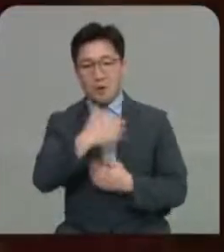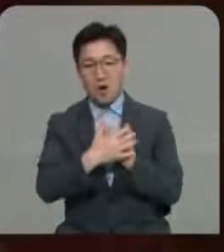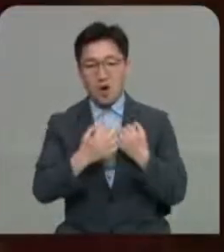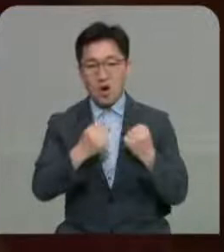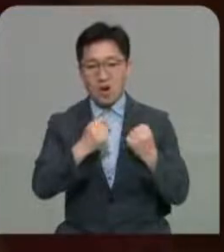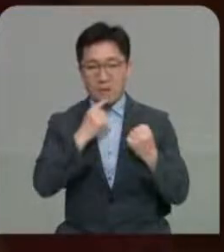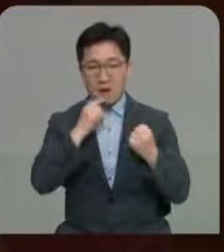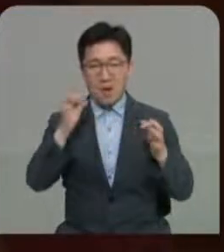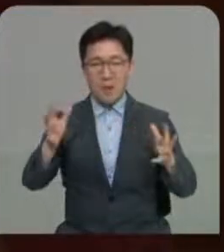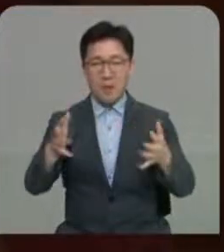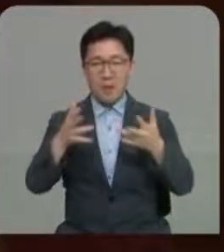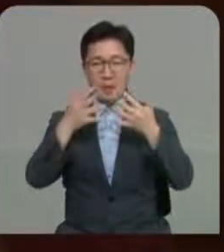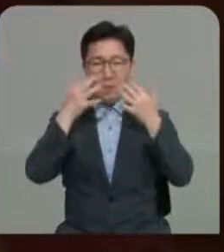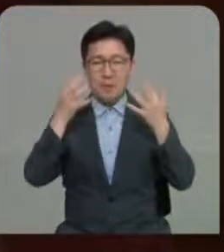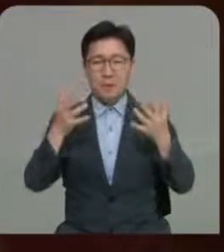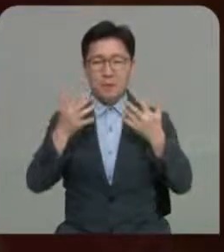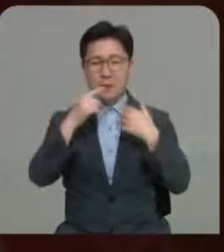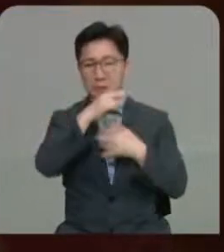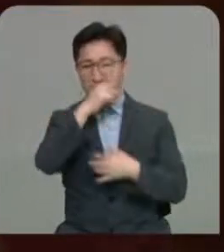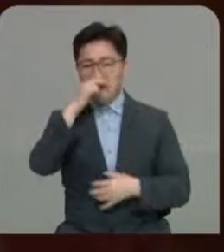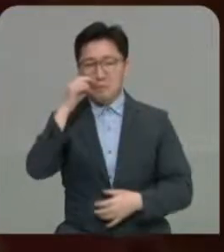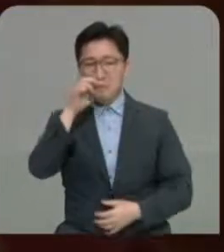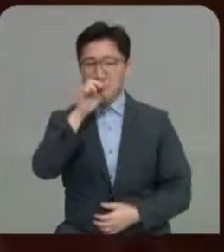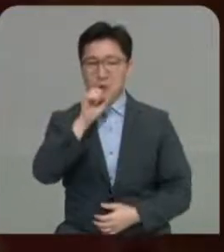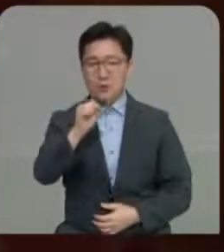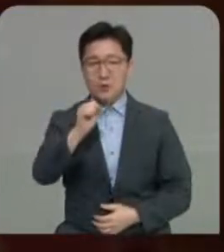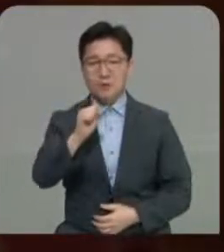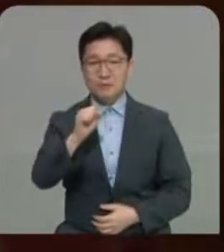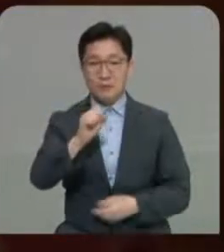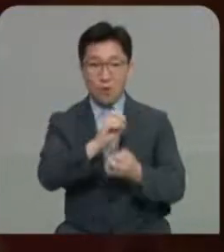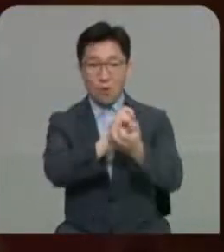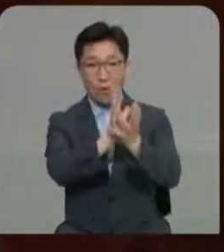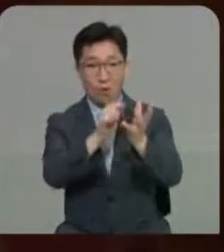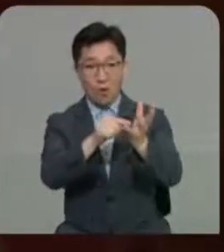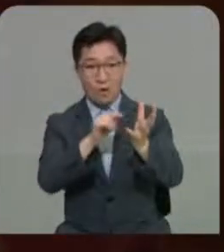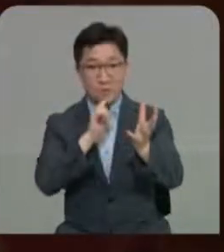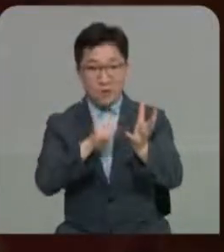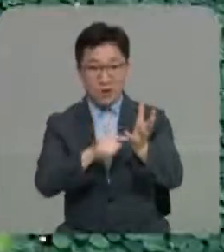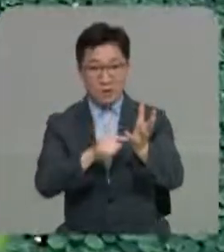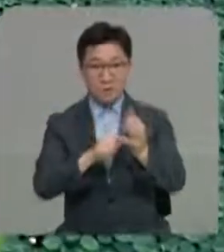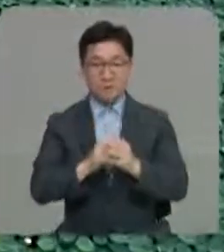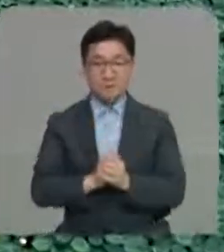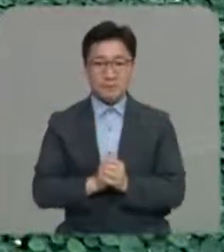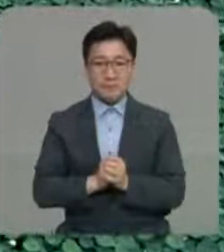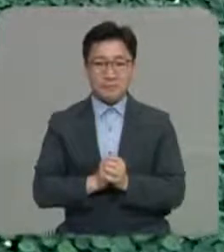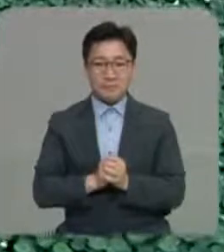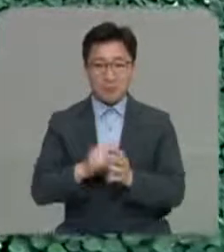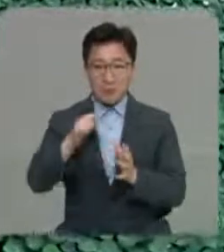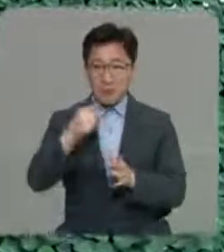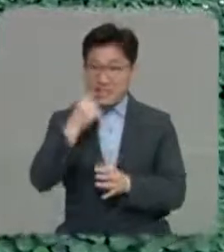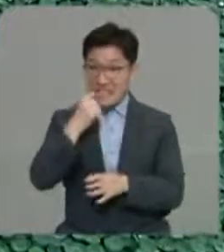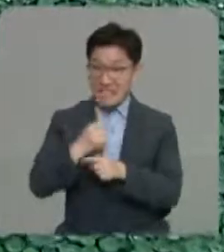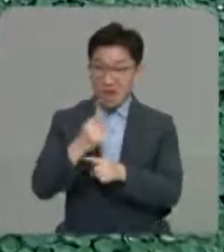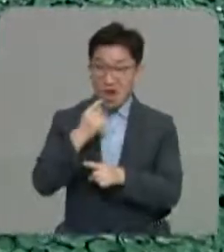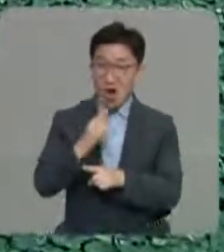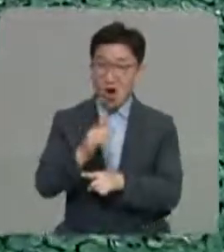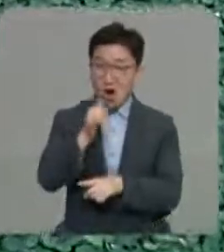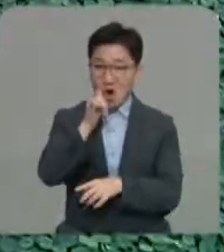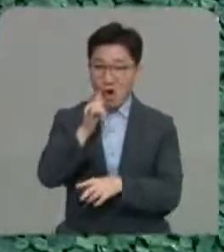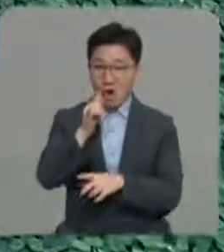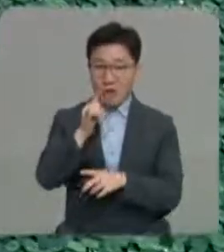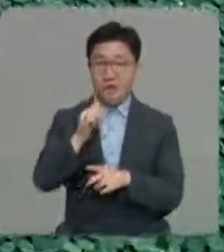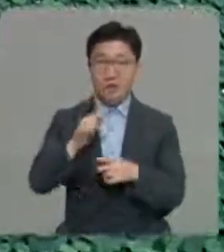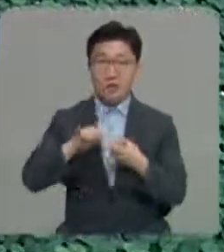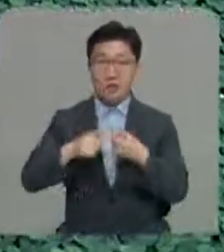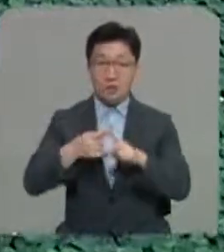써오는 향 걔가 너무 좋아 연꽃도 있고 백수 서게 백일홍 도 있는데 100 이론과 이렇게